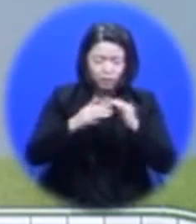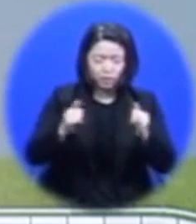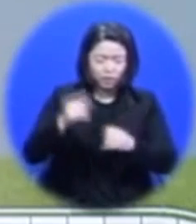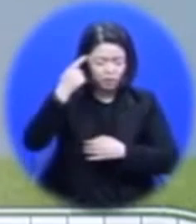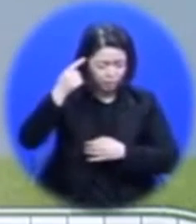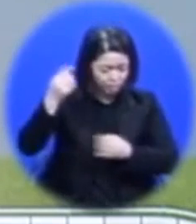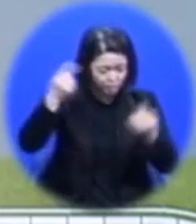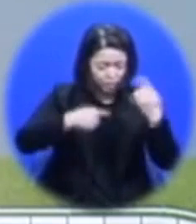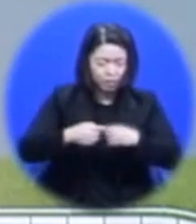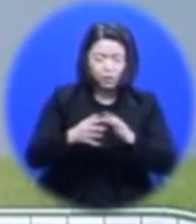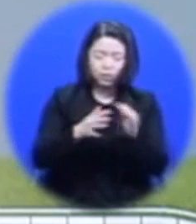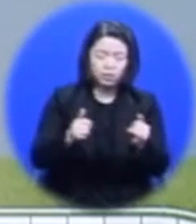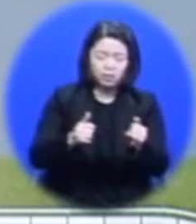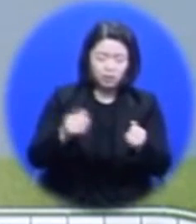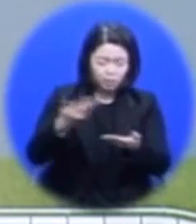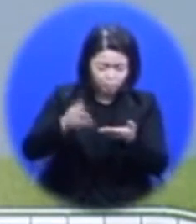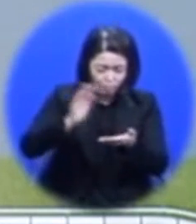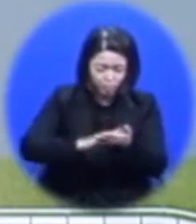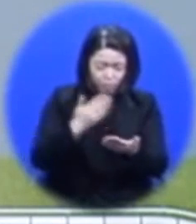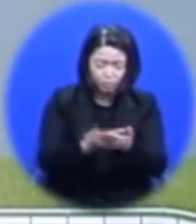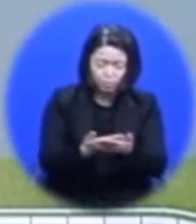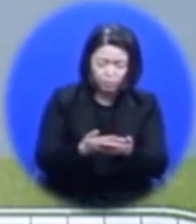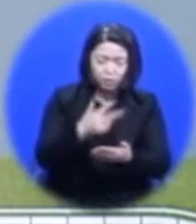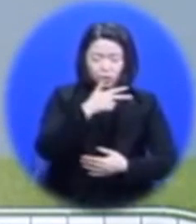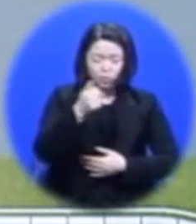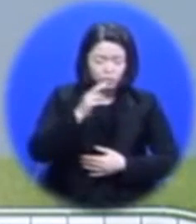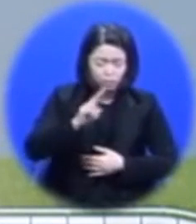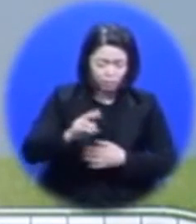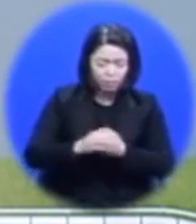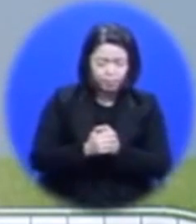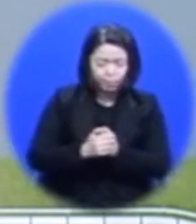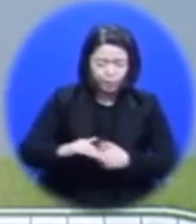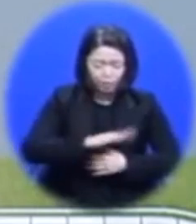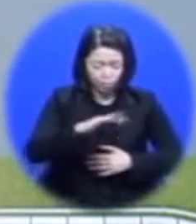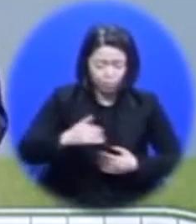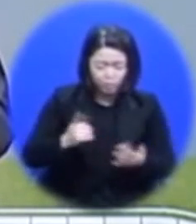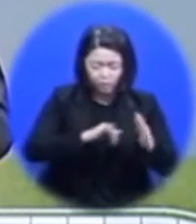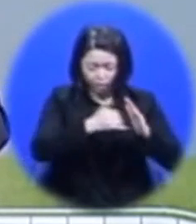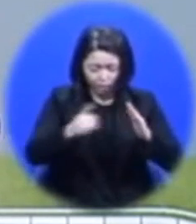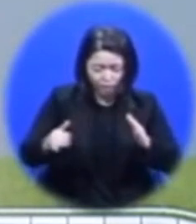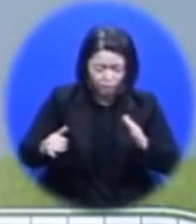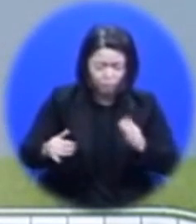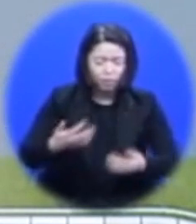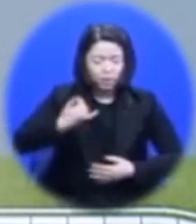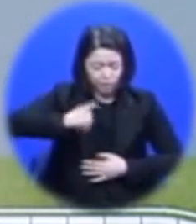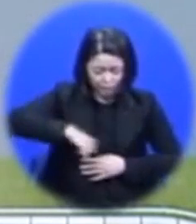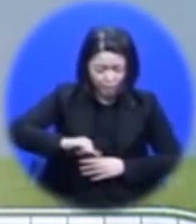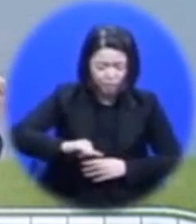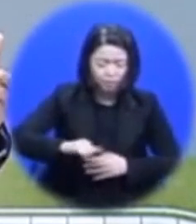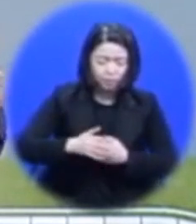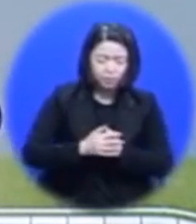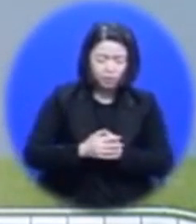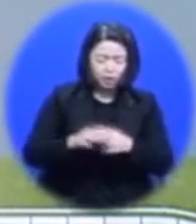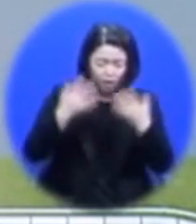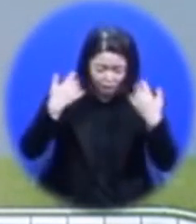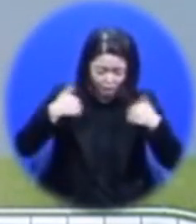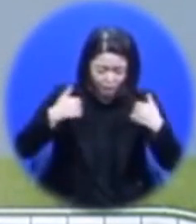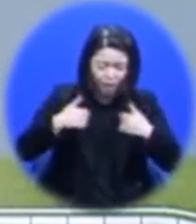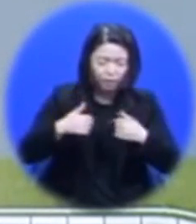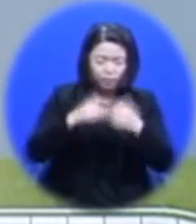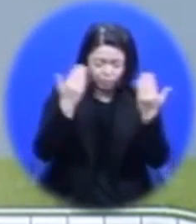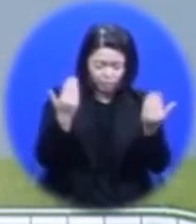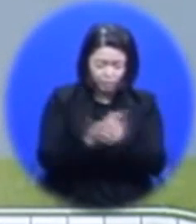정신이 상한 이들을 고쳐주시고, 주여, 우리의 가족, 자녀들 다 온전한